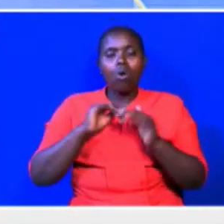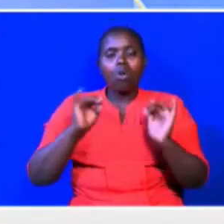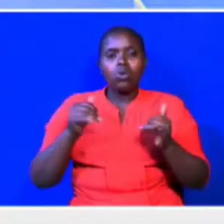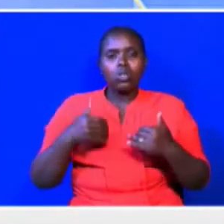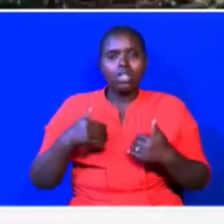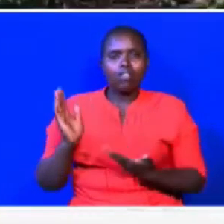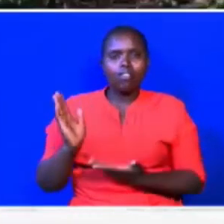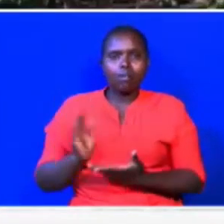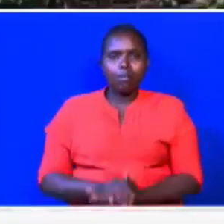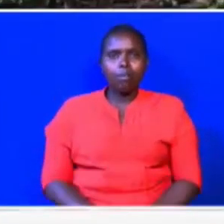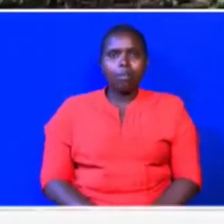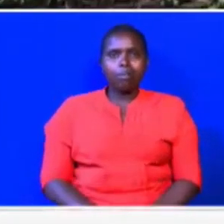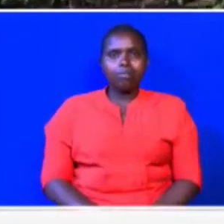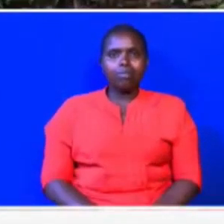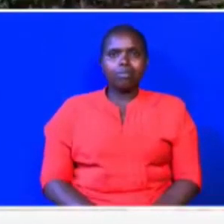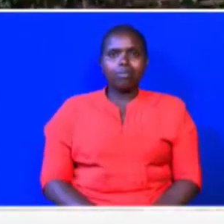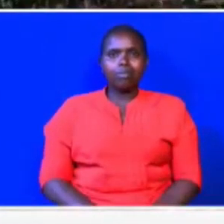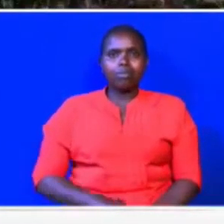anatupa taarifa hiyo.